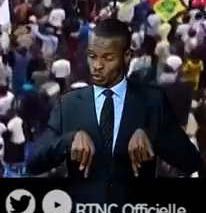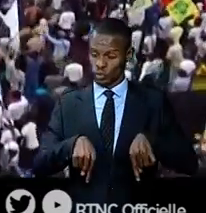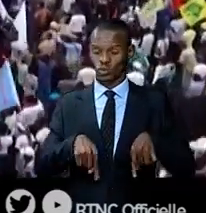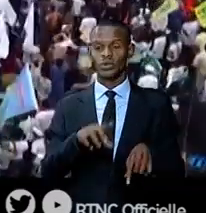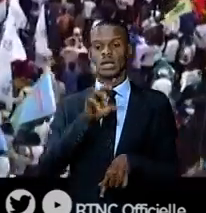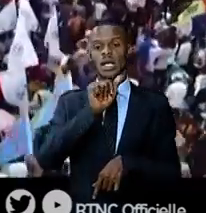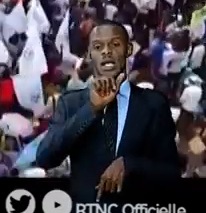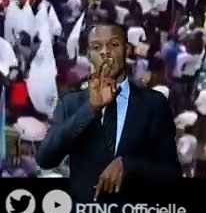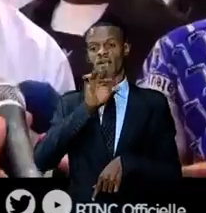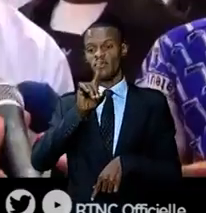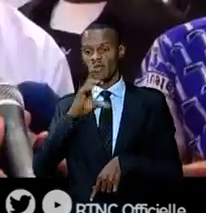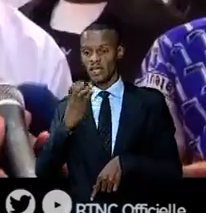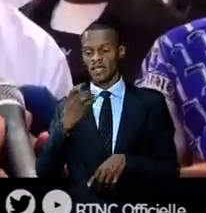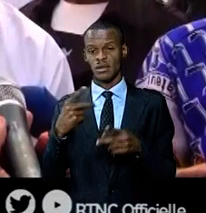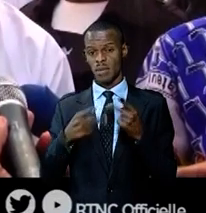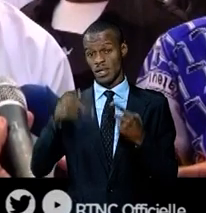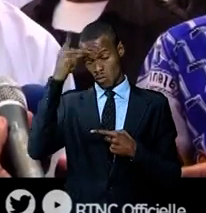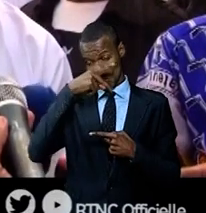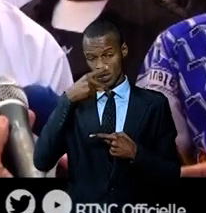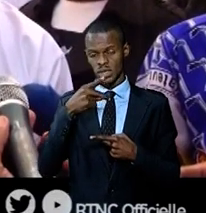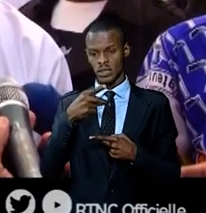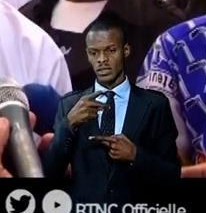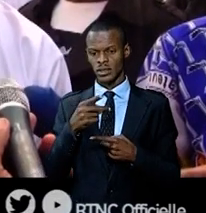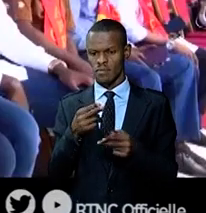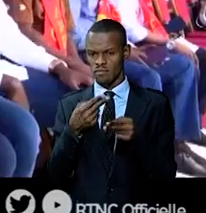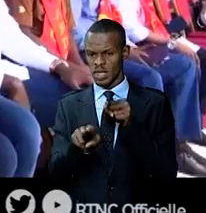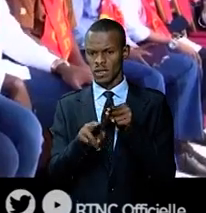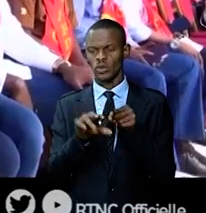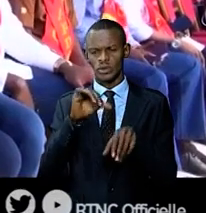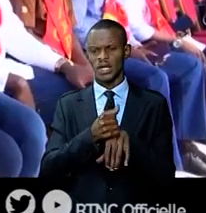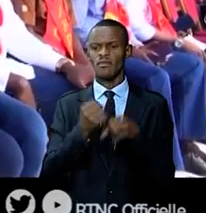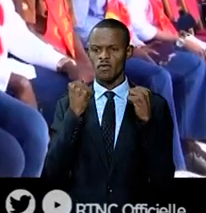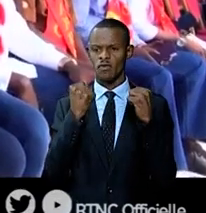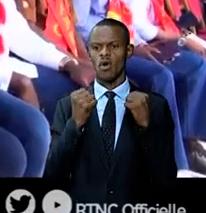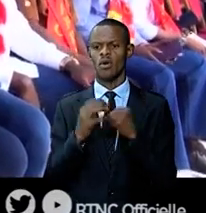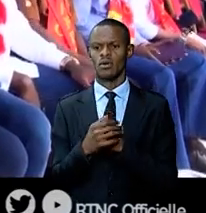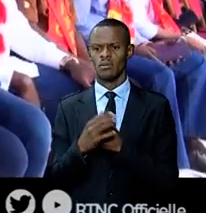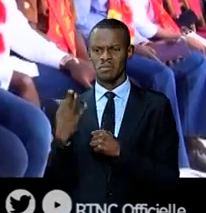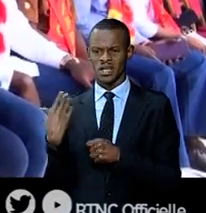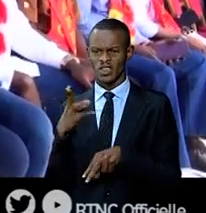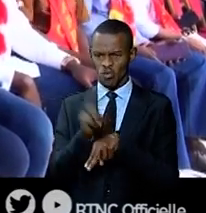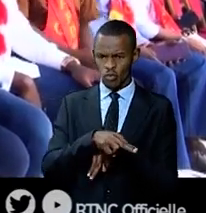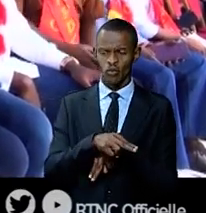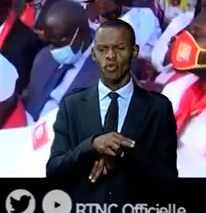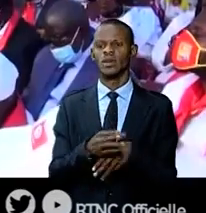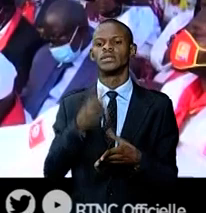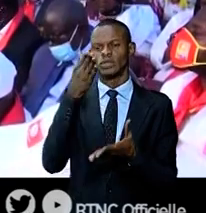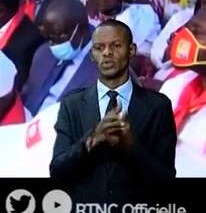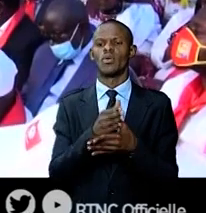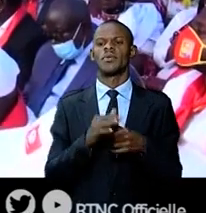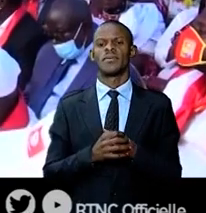s'attend à être réhabilité et recouvrer tous ses droits. Tous les membres de la conférence des présidents et les